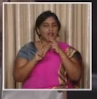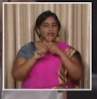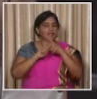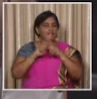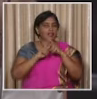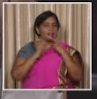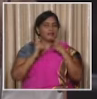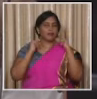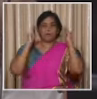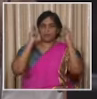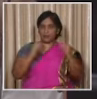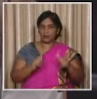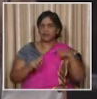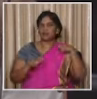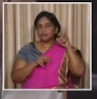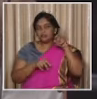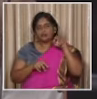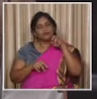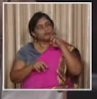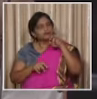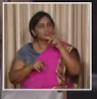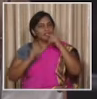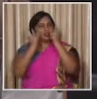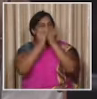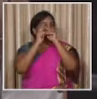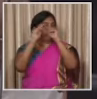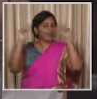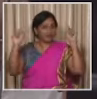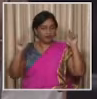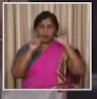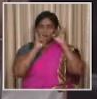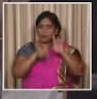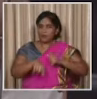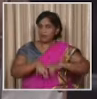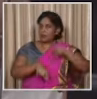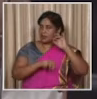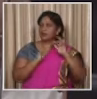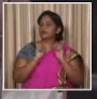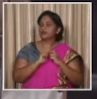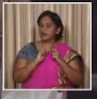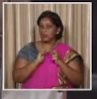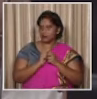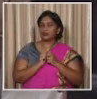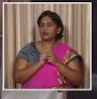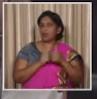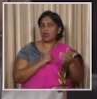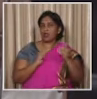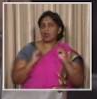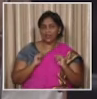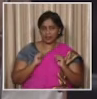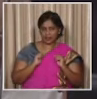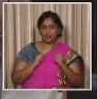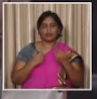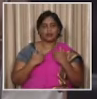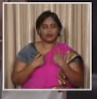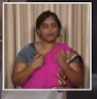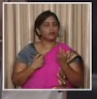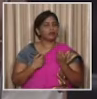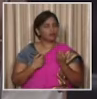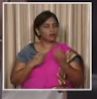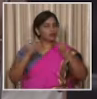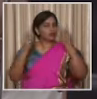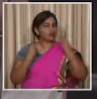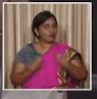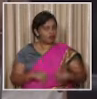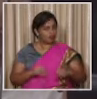කරන්න, අතුරේ ගමනක් යන්න. අප එවැනි අනතුරුදායක තත්වයකට පත් වුණේ ඇයි? අපේ ආර්ථිකය